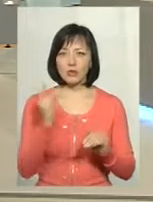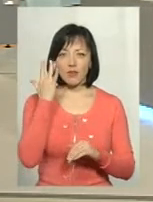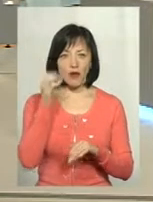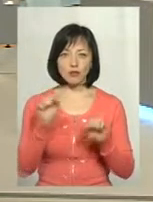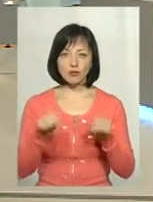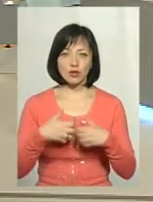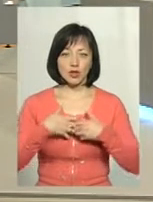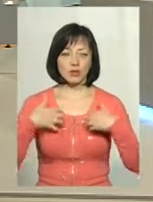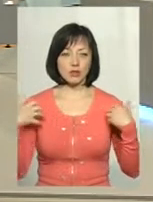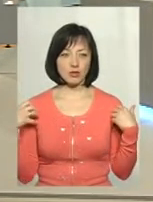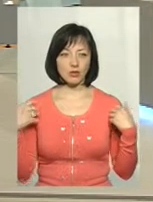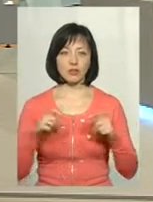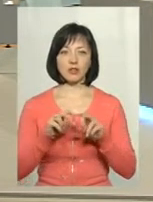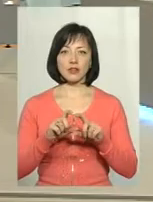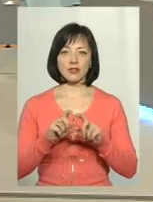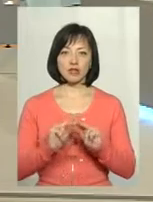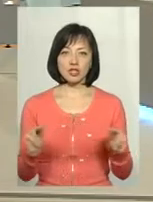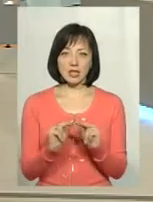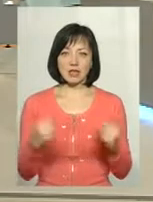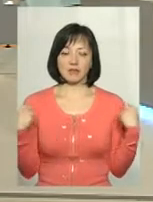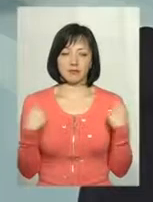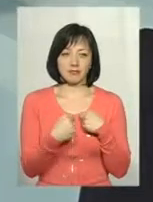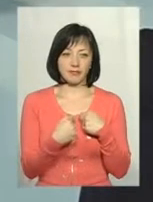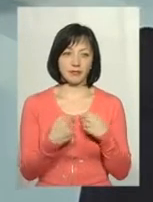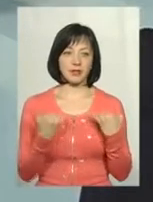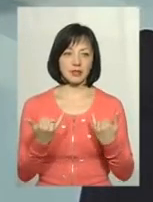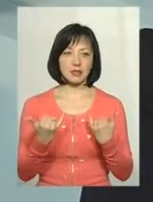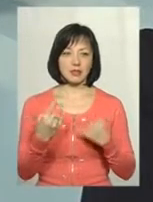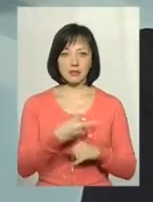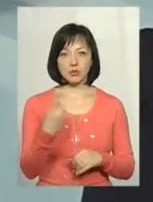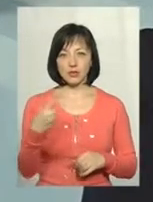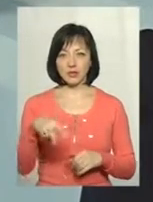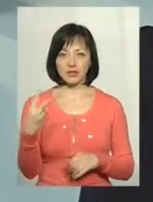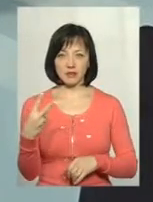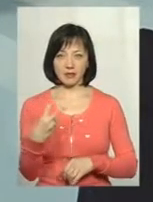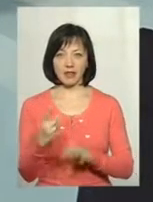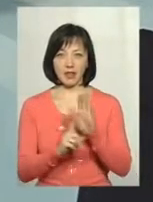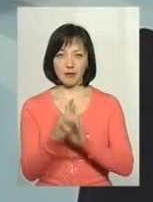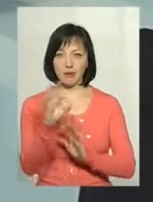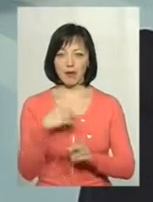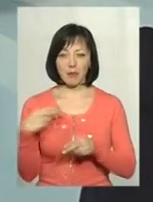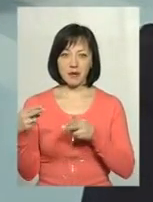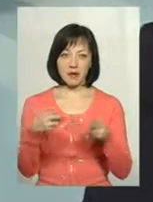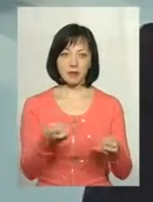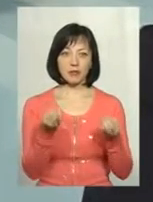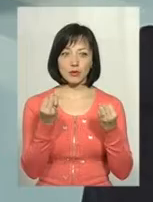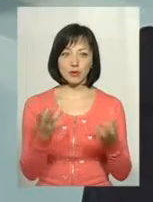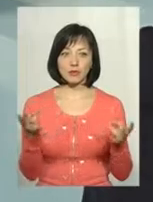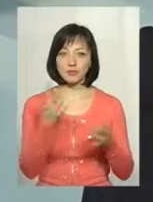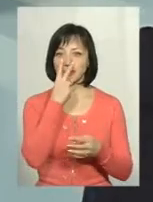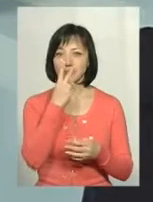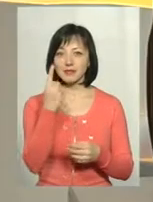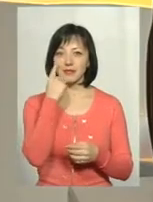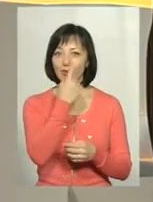що можна роздягнутися, і вчителі сиділи вчительські в пальто. Зараз в них 21-22 градуси. Я коли приїхала туди, просто треба бачити